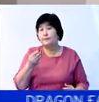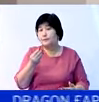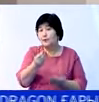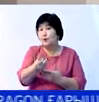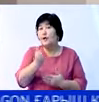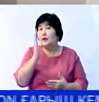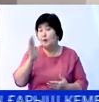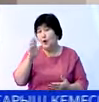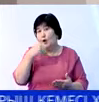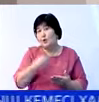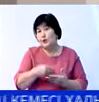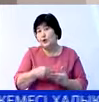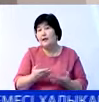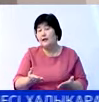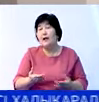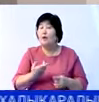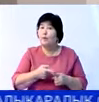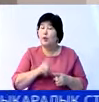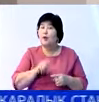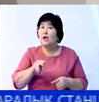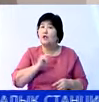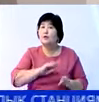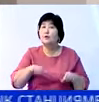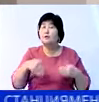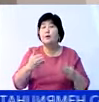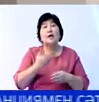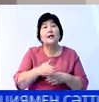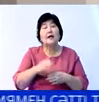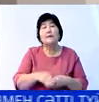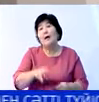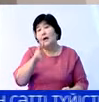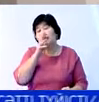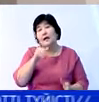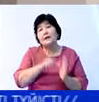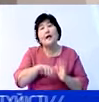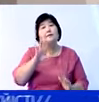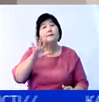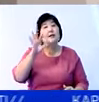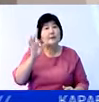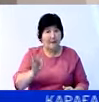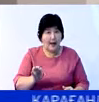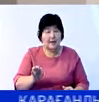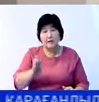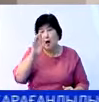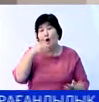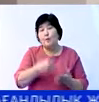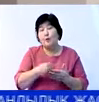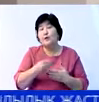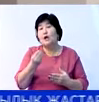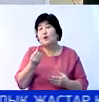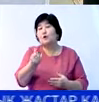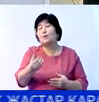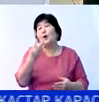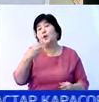субсидияланатын болады бюджеттен. Бұл жақта жұмыс беруші тарапынан жалақысын 65%, бюджеттен